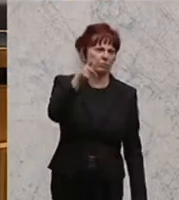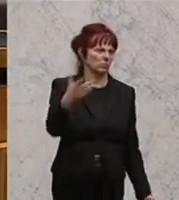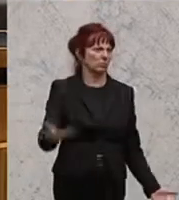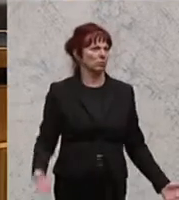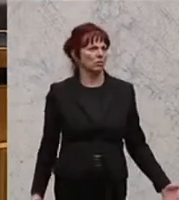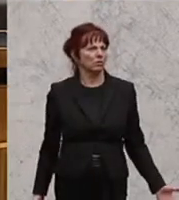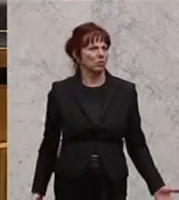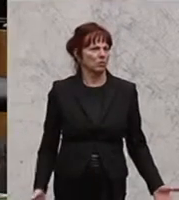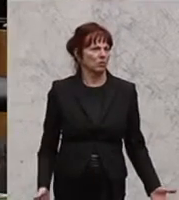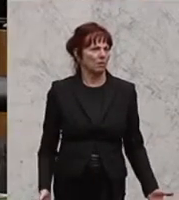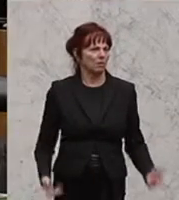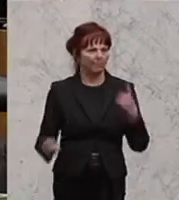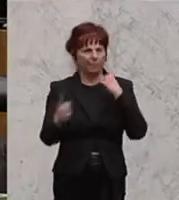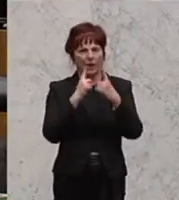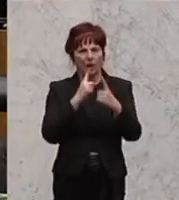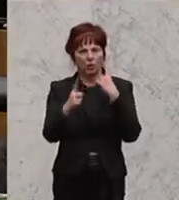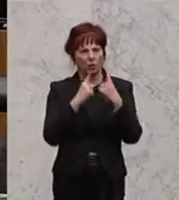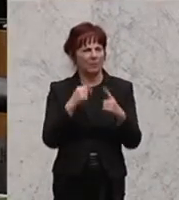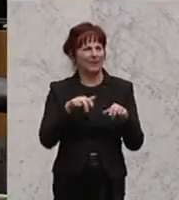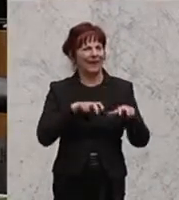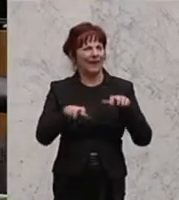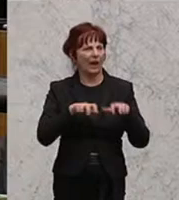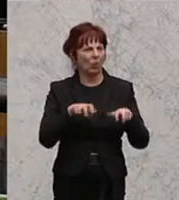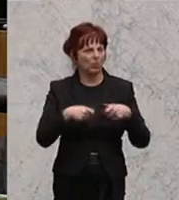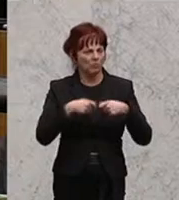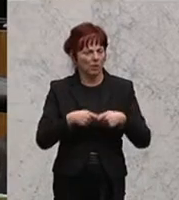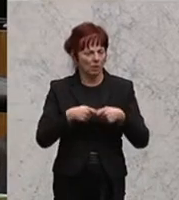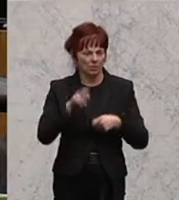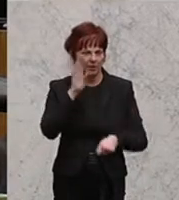Aufstehen einen Dialog mit dem Regierungsmitglied zu führen.